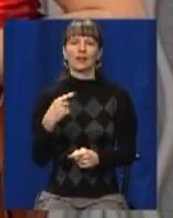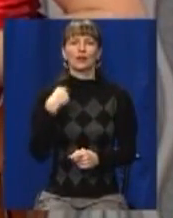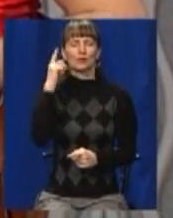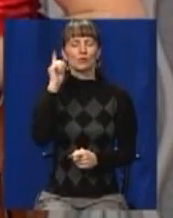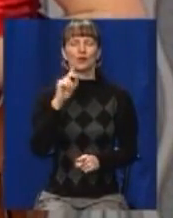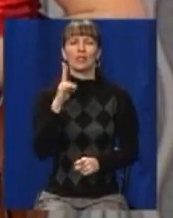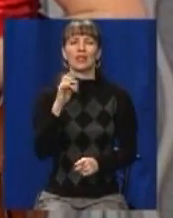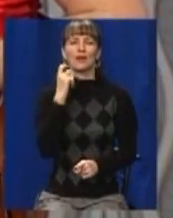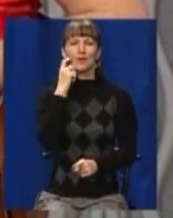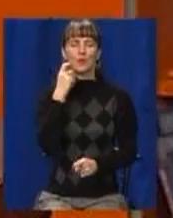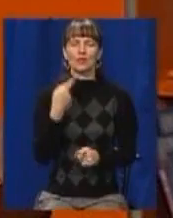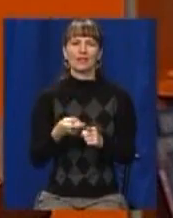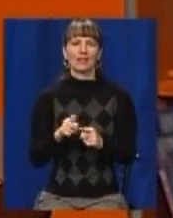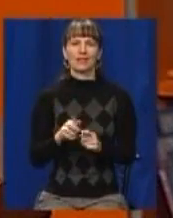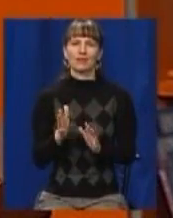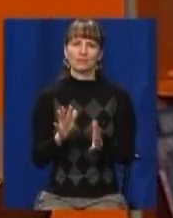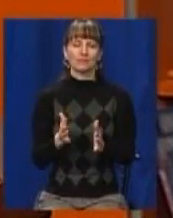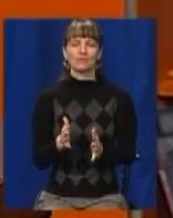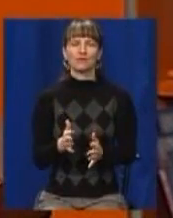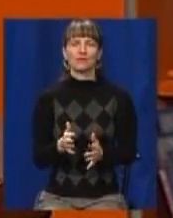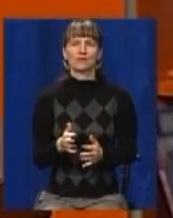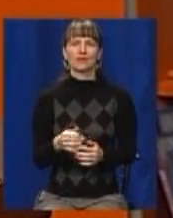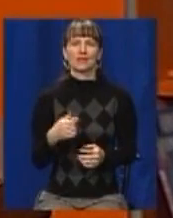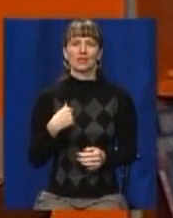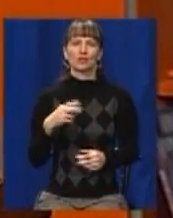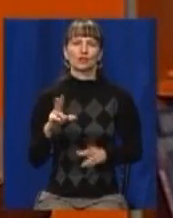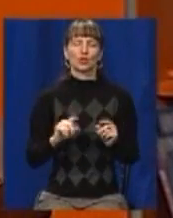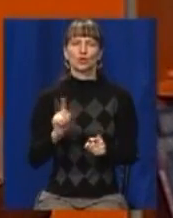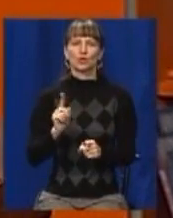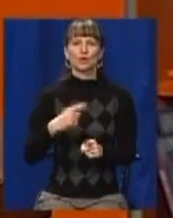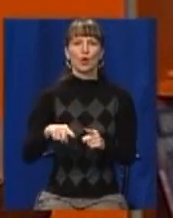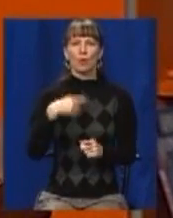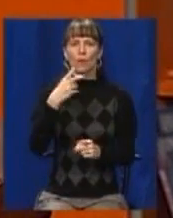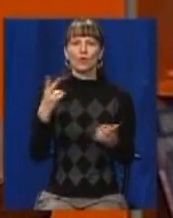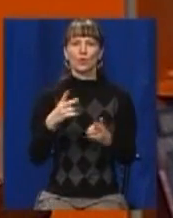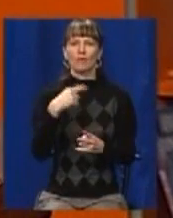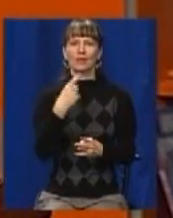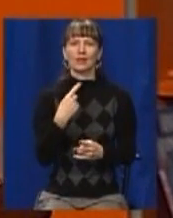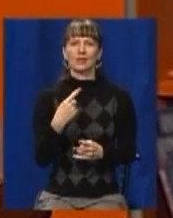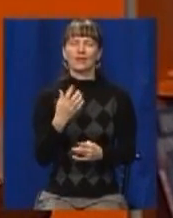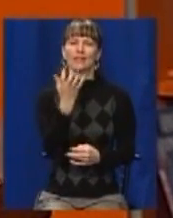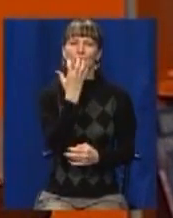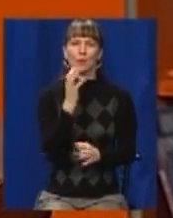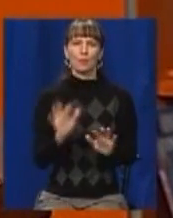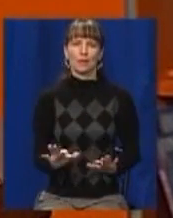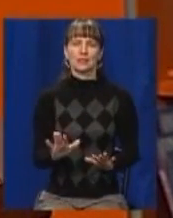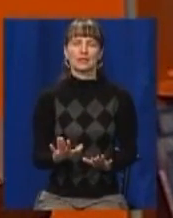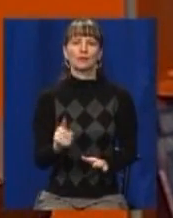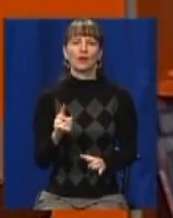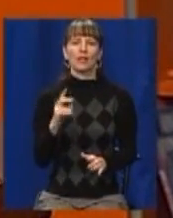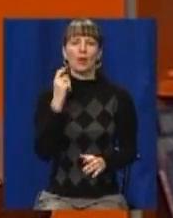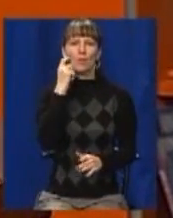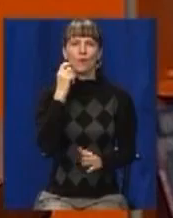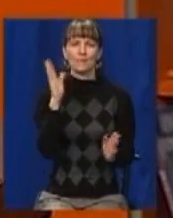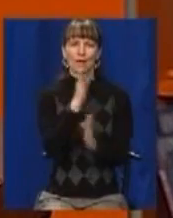морозі це не найкращий варіант, да? Так. А чому? Ну, я вважаю, що скоромовки треба говорити десь у теплому місці, бо на морозному